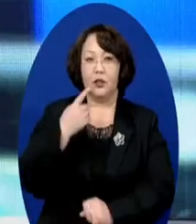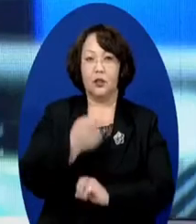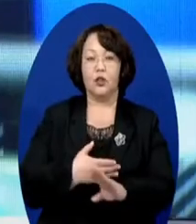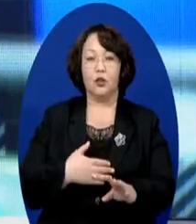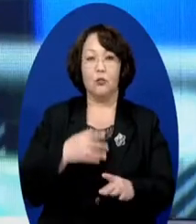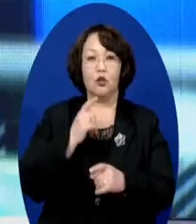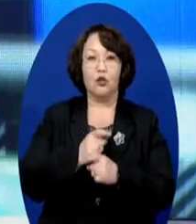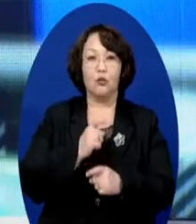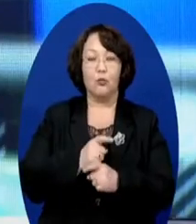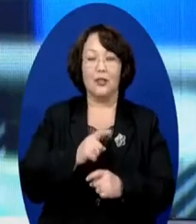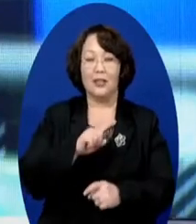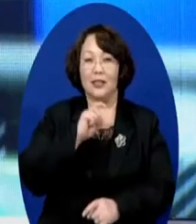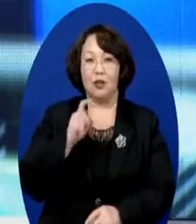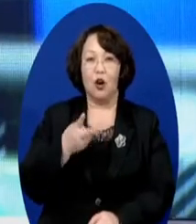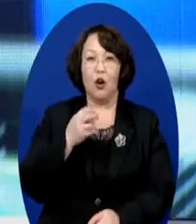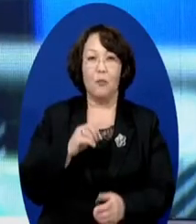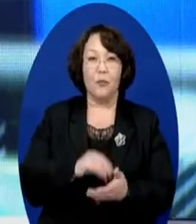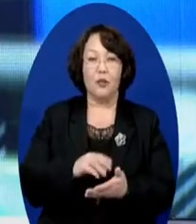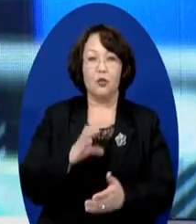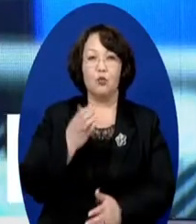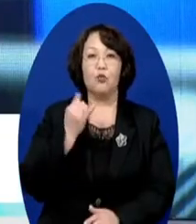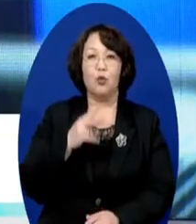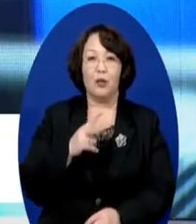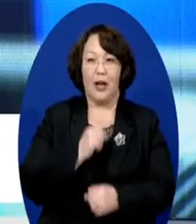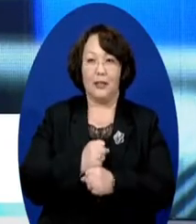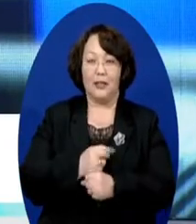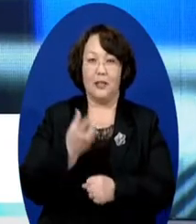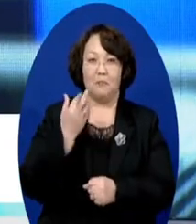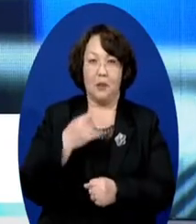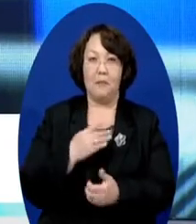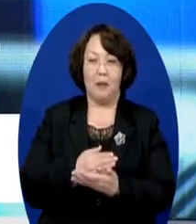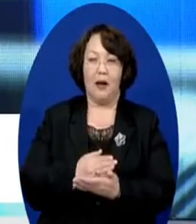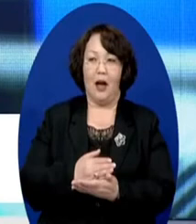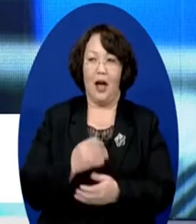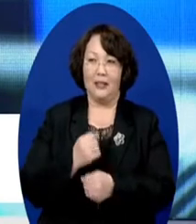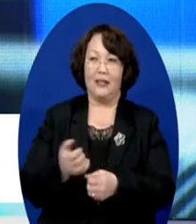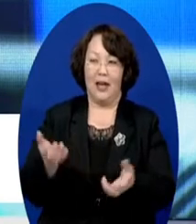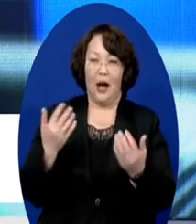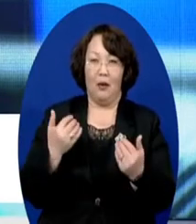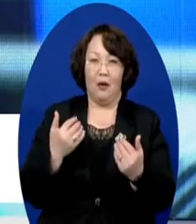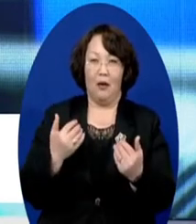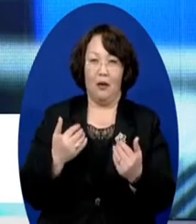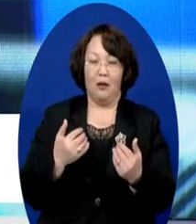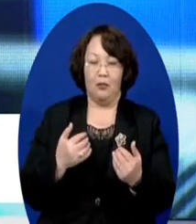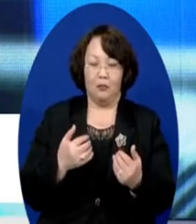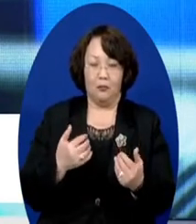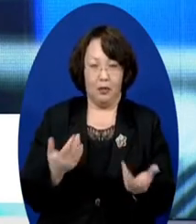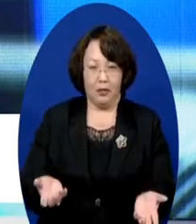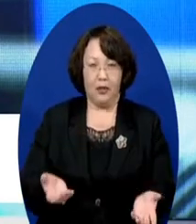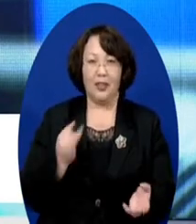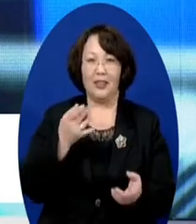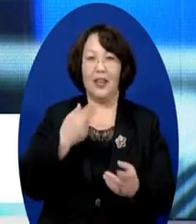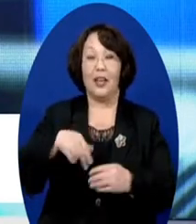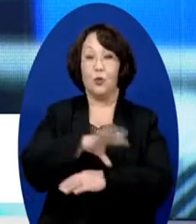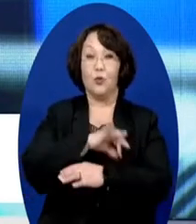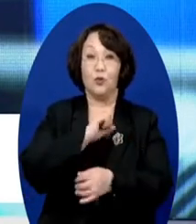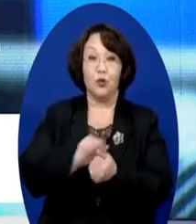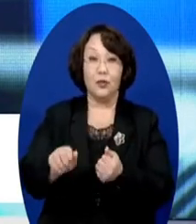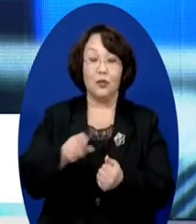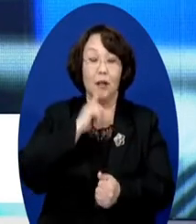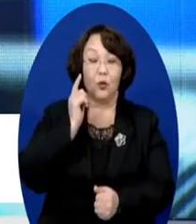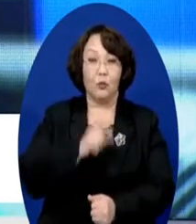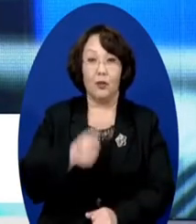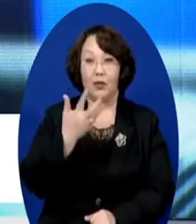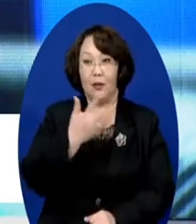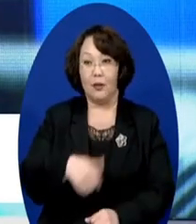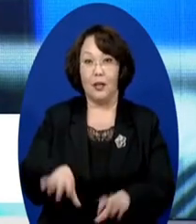Өнгөрсөн онд хөдөлмөрийн зах зээлд 20 мянган гаруй суул ажлын байр эзнээ хүлээж хоосон байжээ. Харин нөгөө талдаа хэдэн сургууль төгссөн залуусын 5-10%